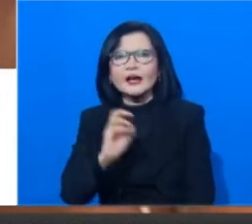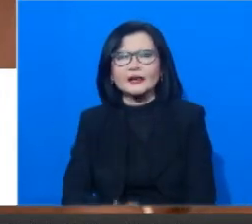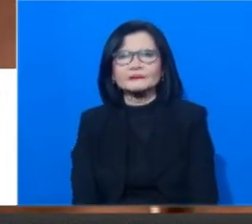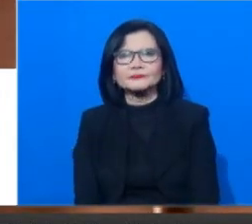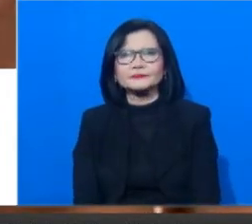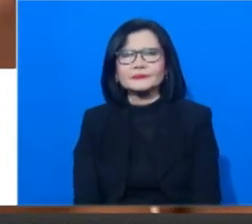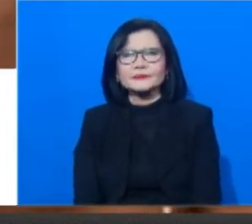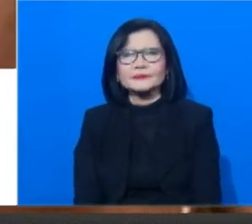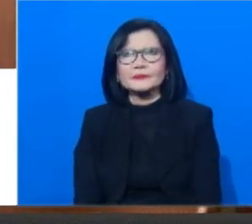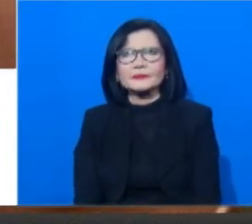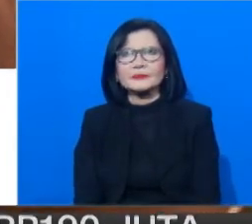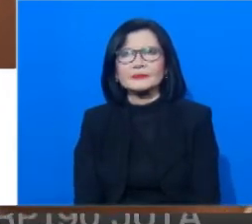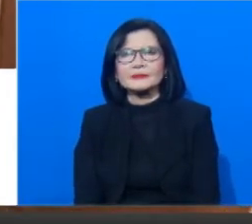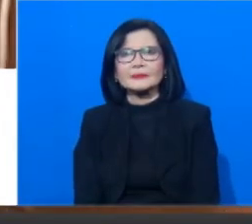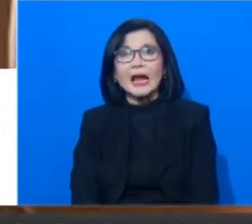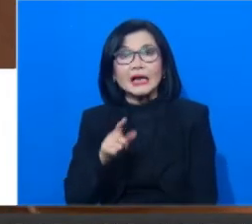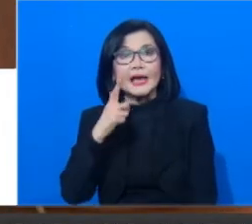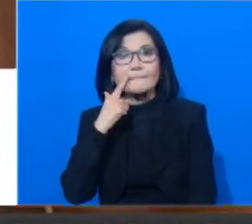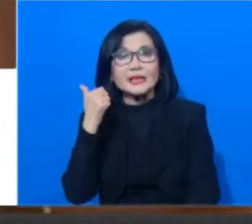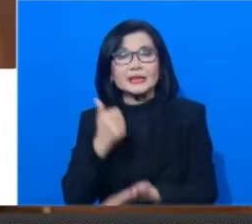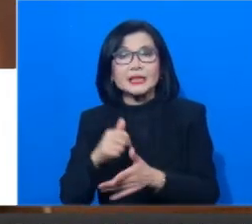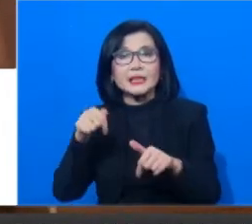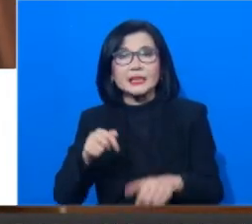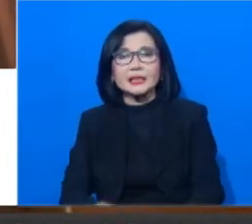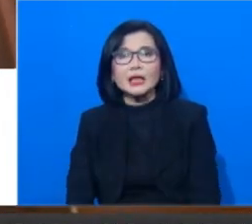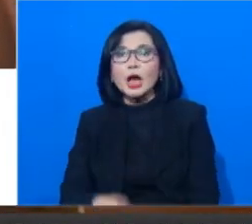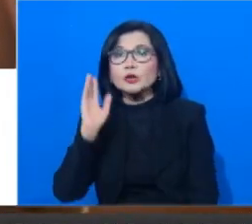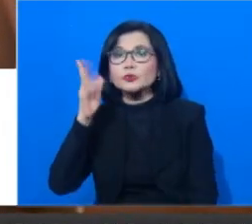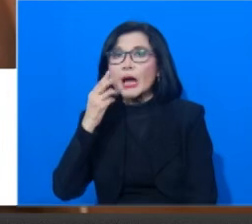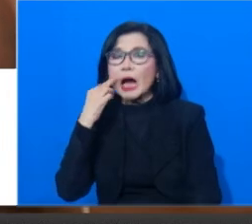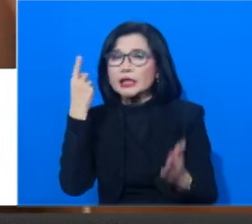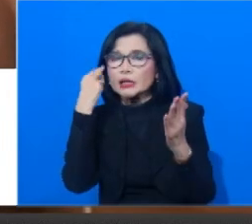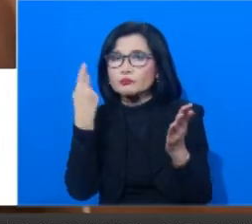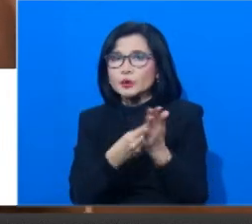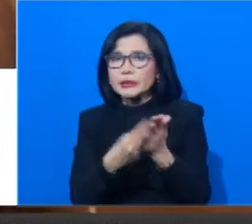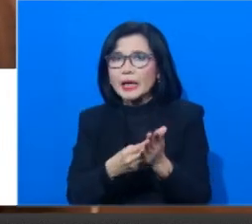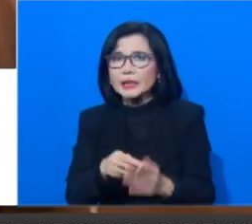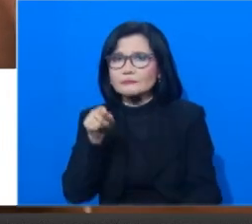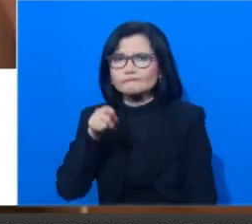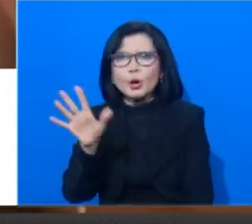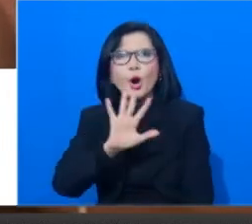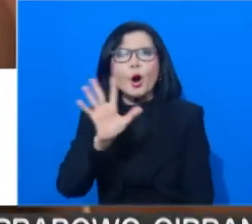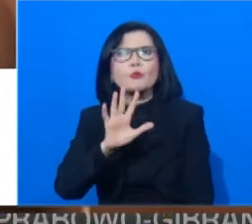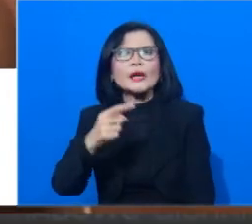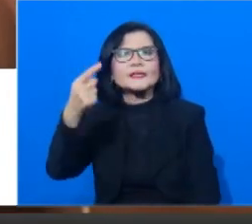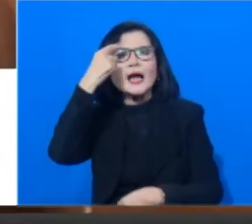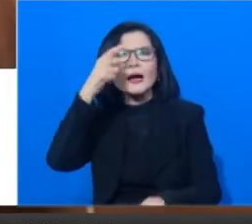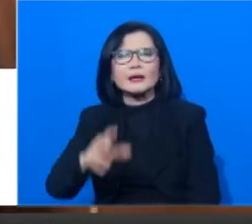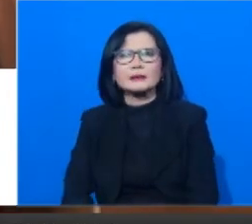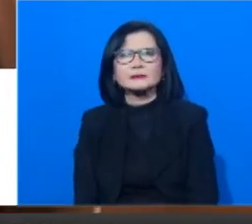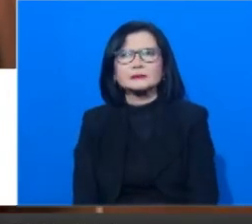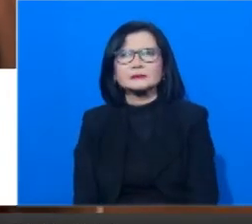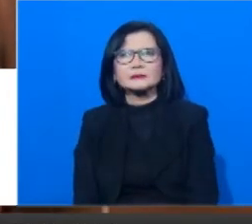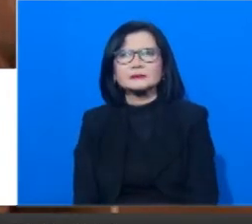Pi kemudian menjadi penting nih Mas eh kan sudah dibuktikan dalam persidangan bahwa Mas pegi kan bukan yang menjadi tersangka ada